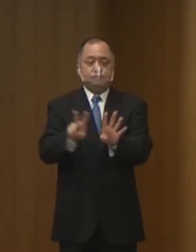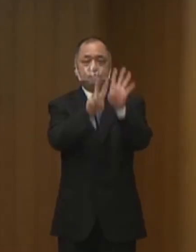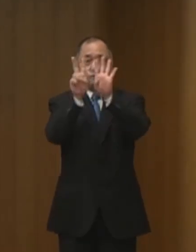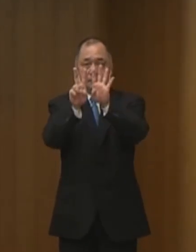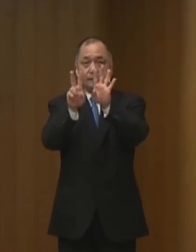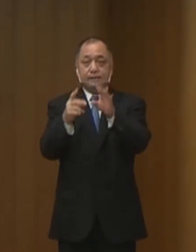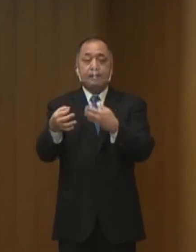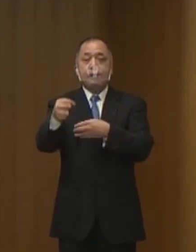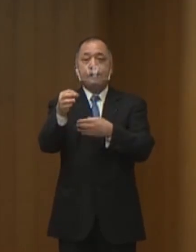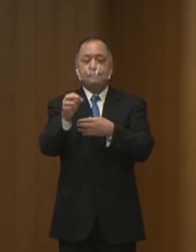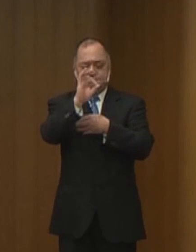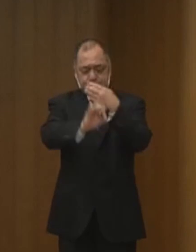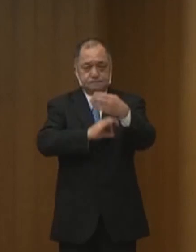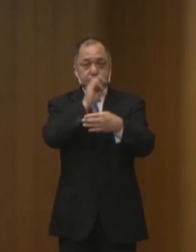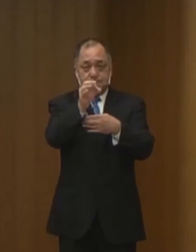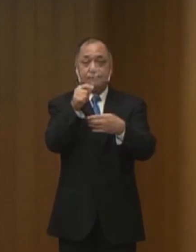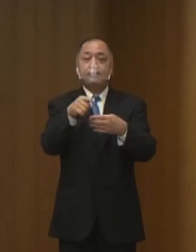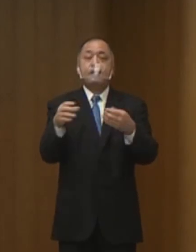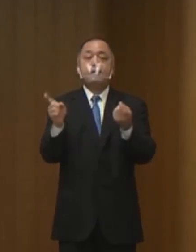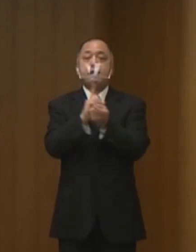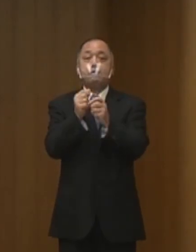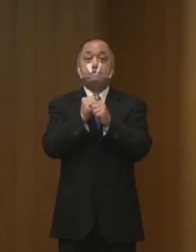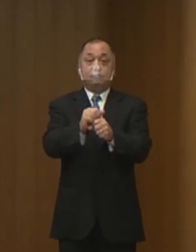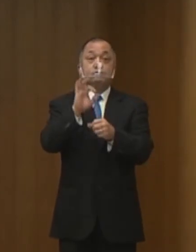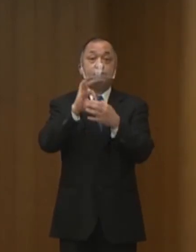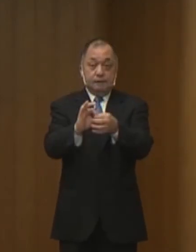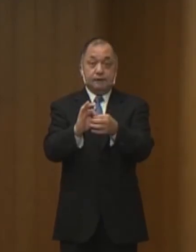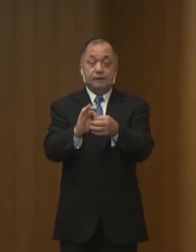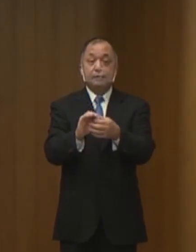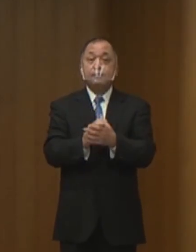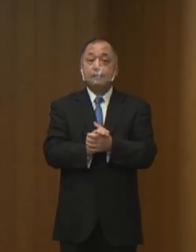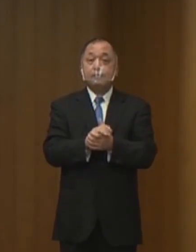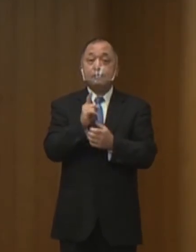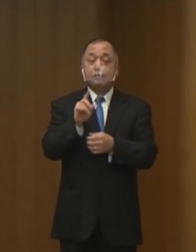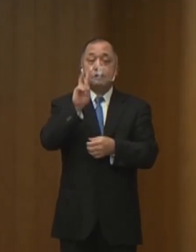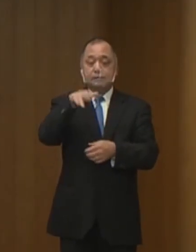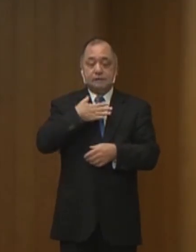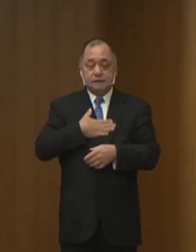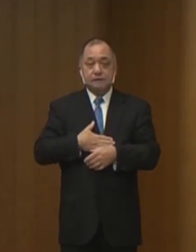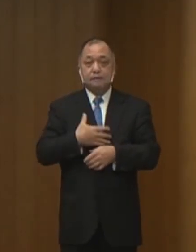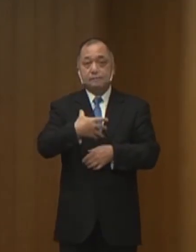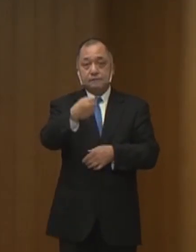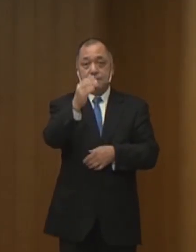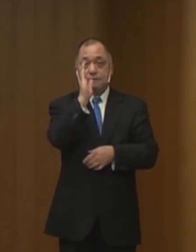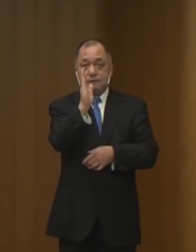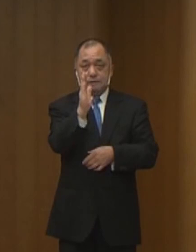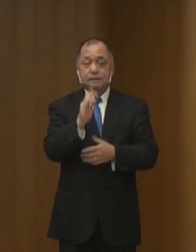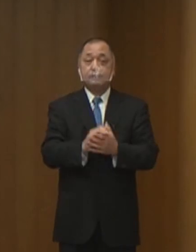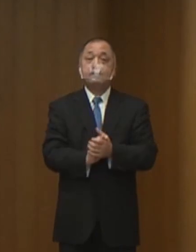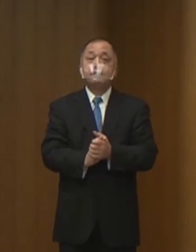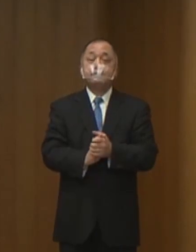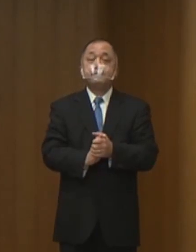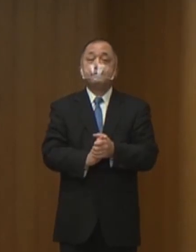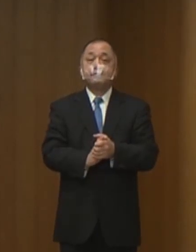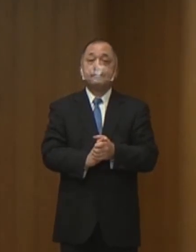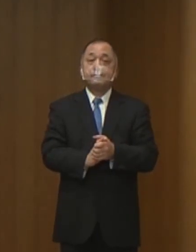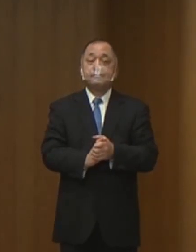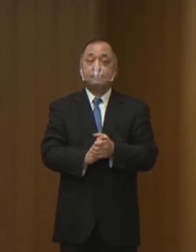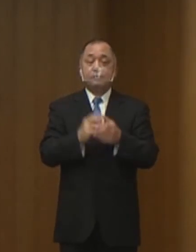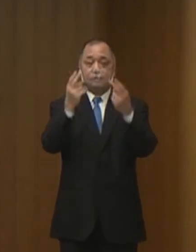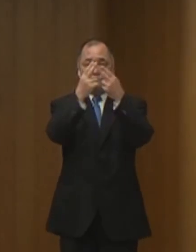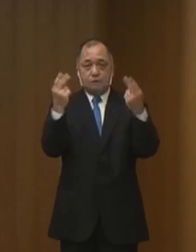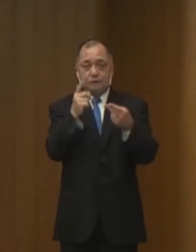24時間対応をしておりますので、そういったことも皆さんご承知おきいただきたいというふうに思います。道